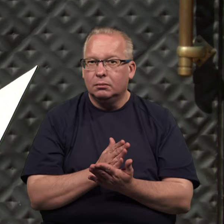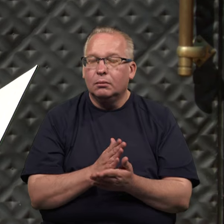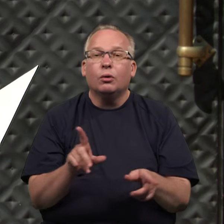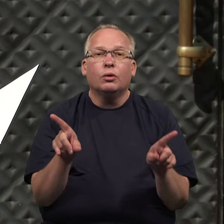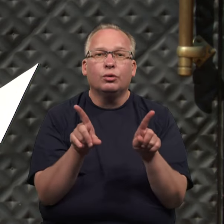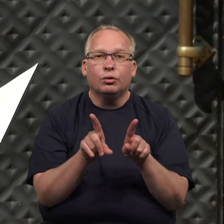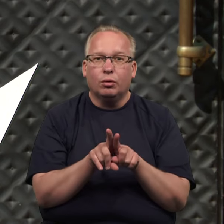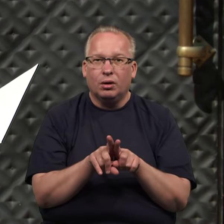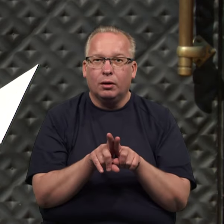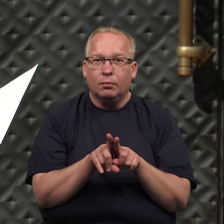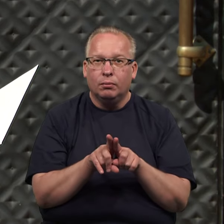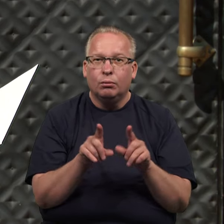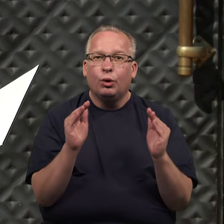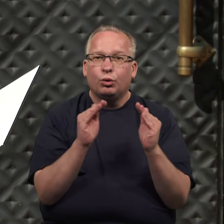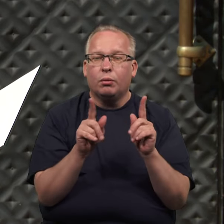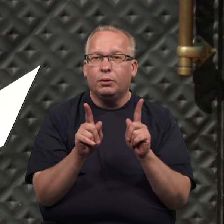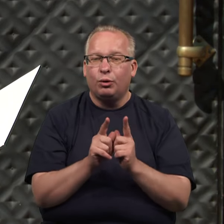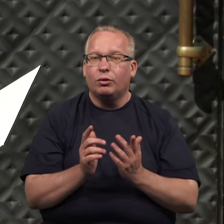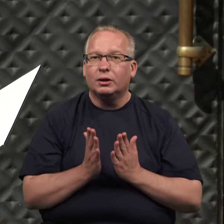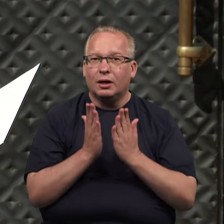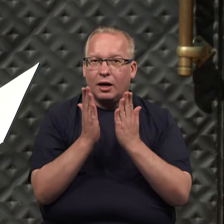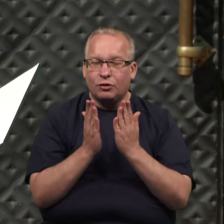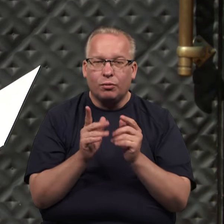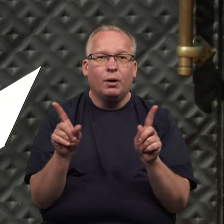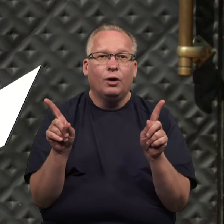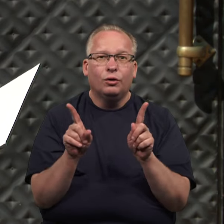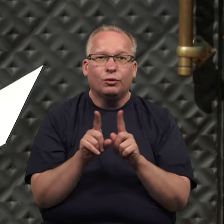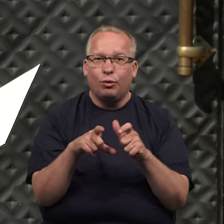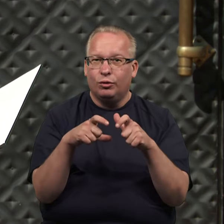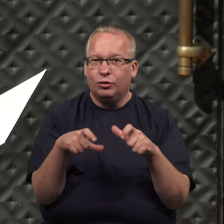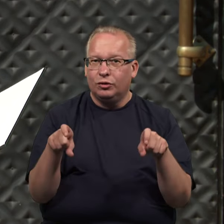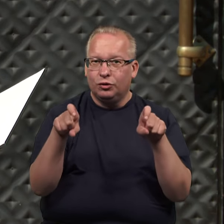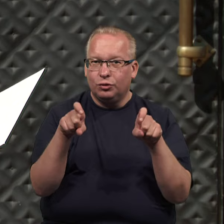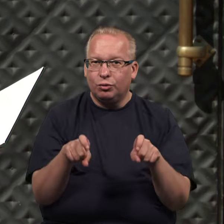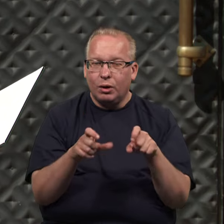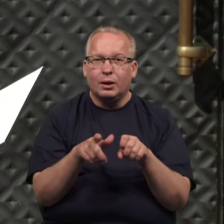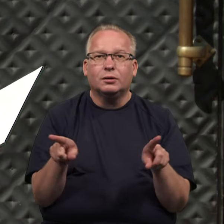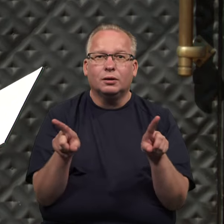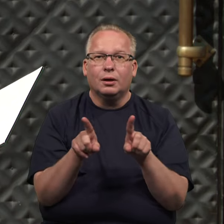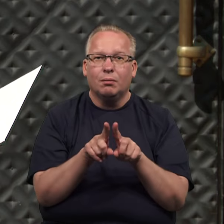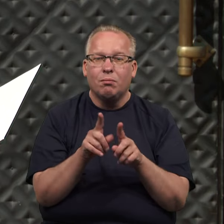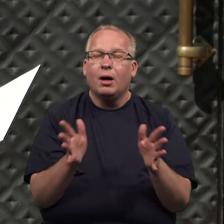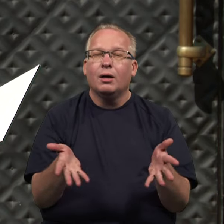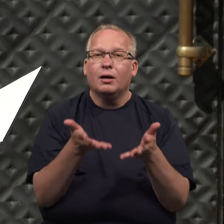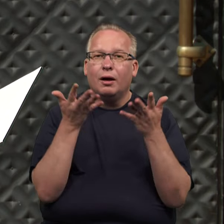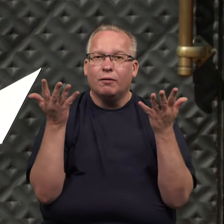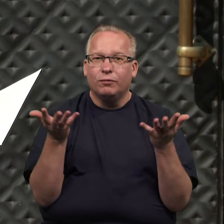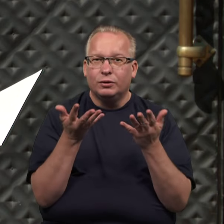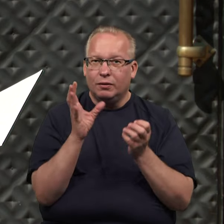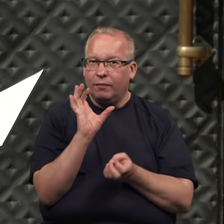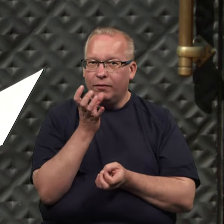Tokia troba, toks rankšlostis, toks suolas, toks gaivus vanduo,